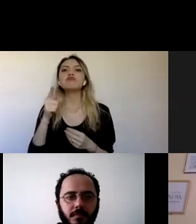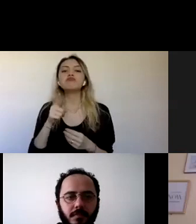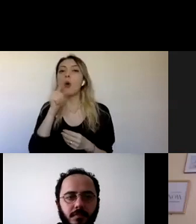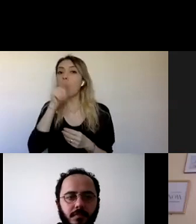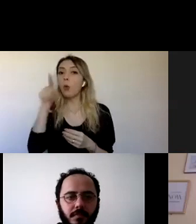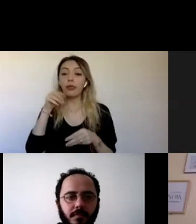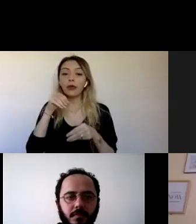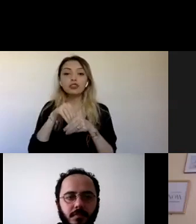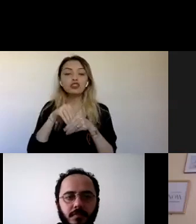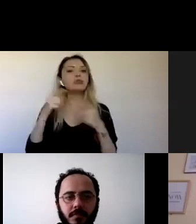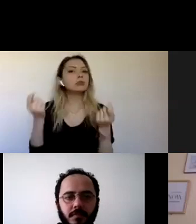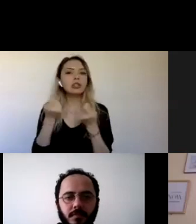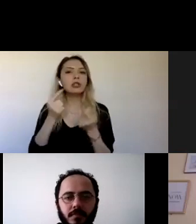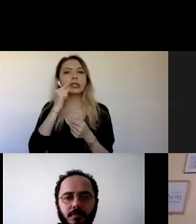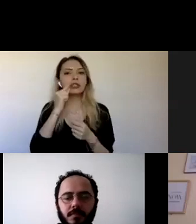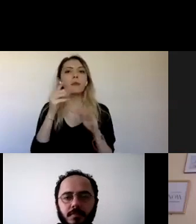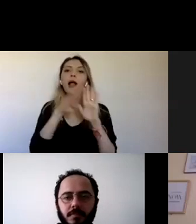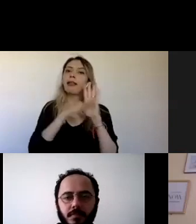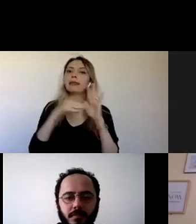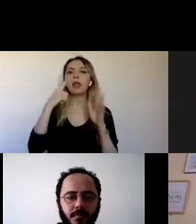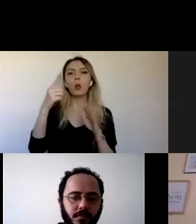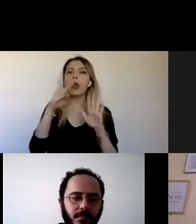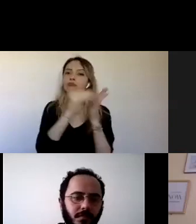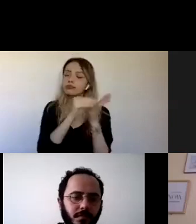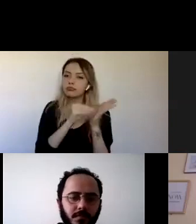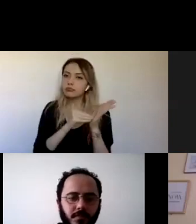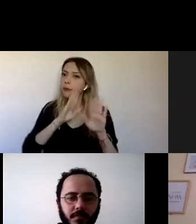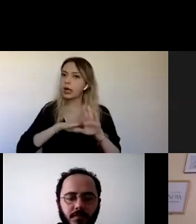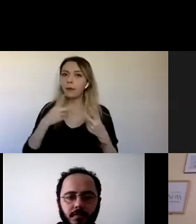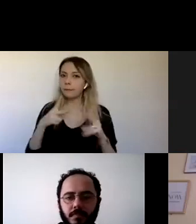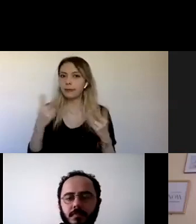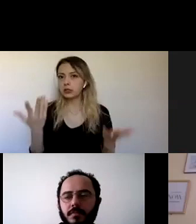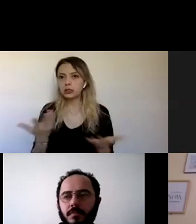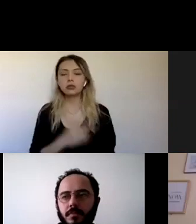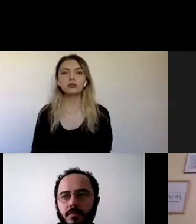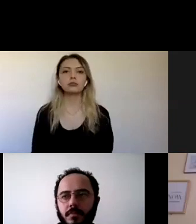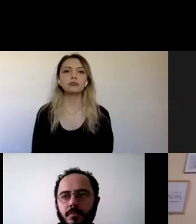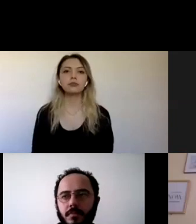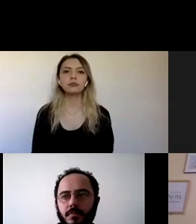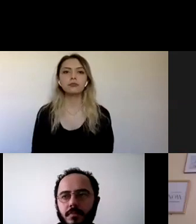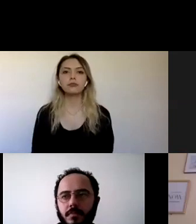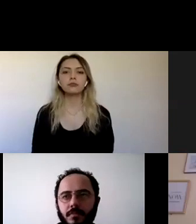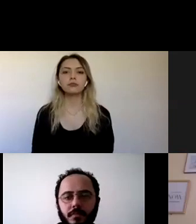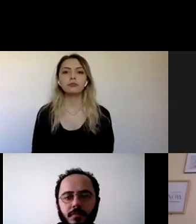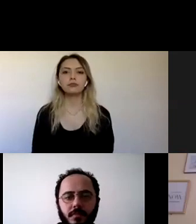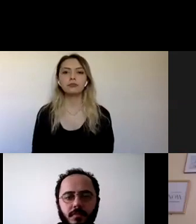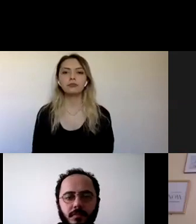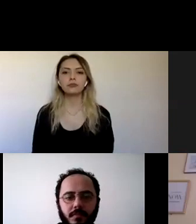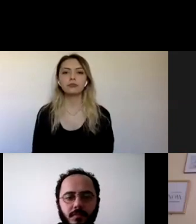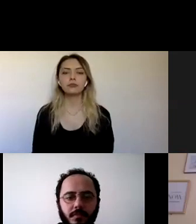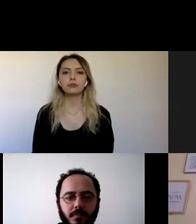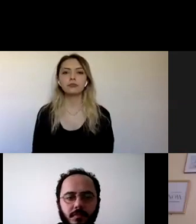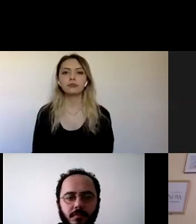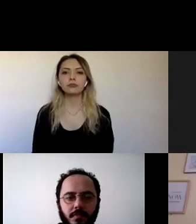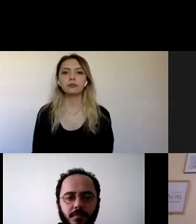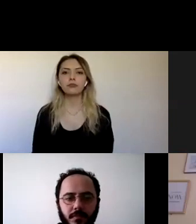alanla destek olmaya çalışan politikacılara dair listeler yapabilirsiniz. Bu aslında listeler özellikle Twitter'da oldukça